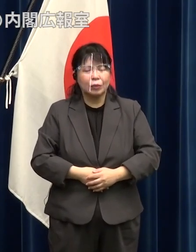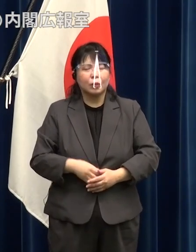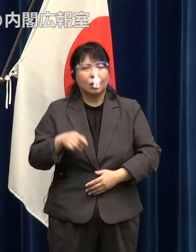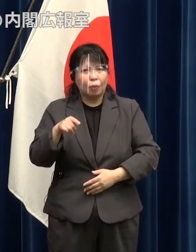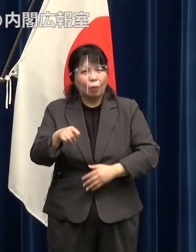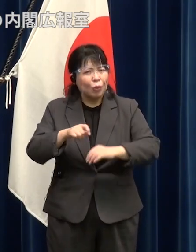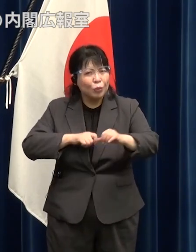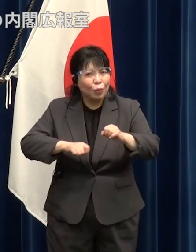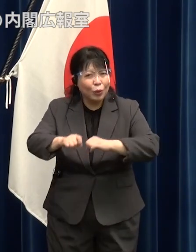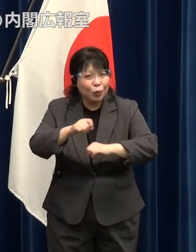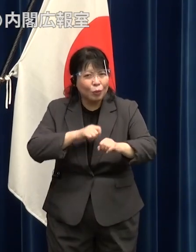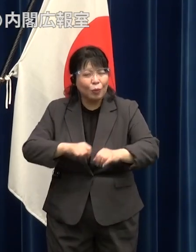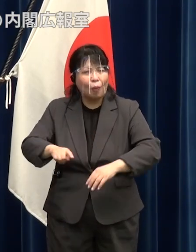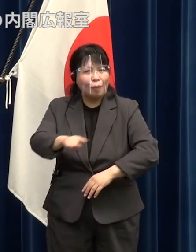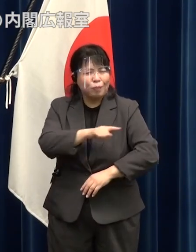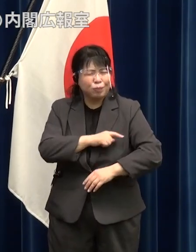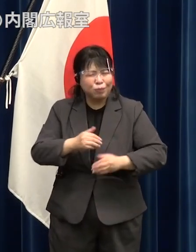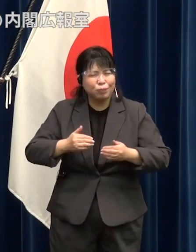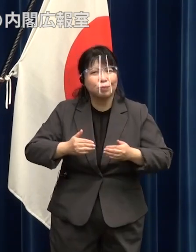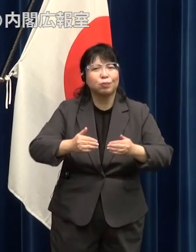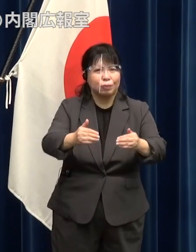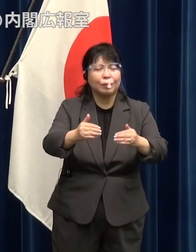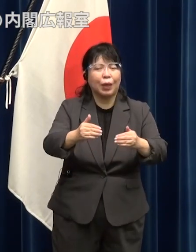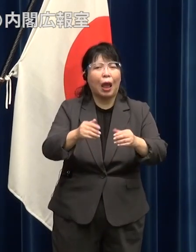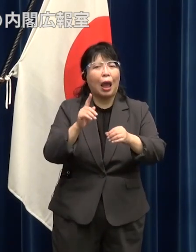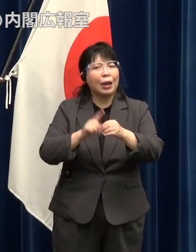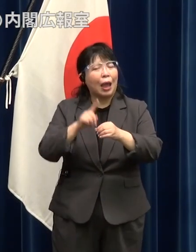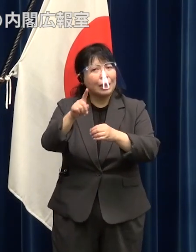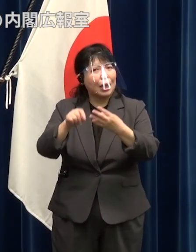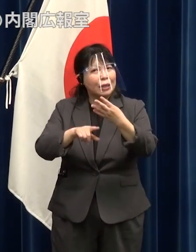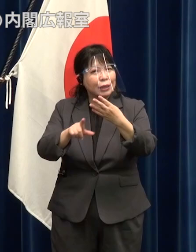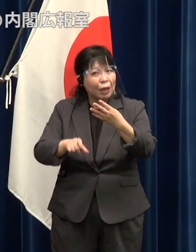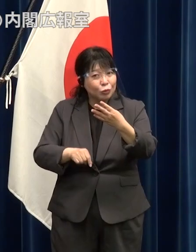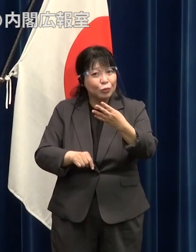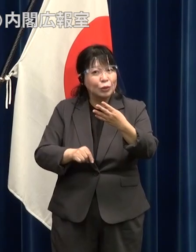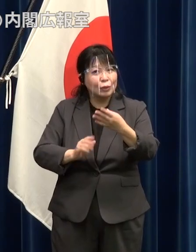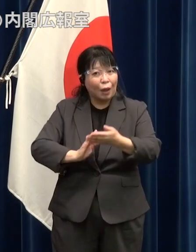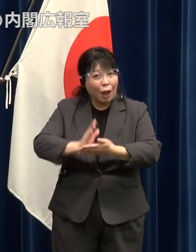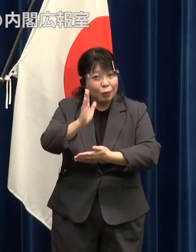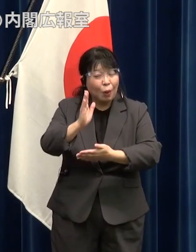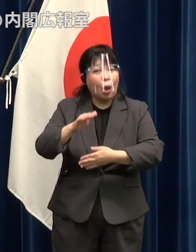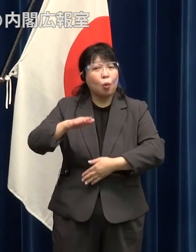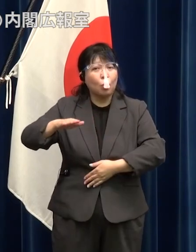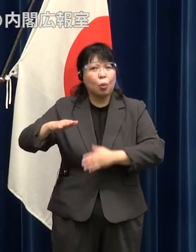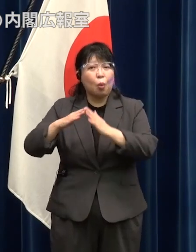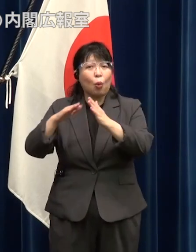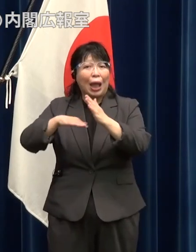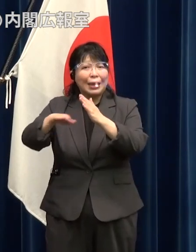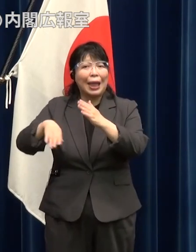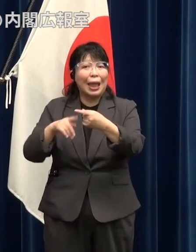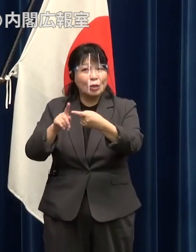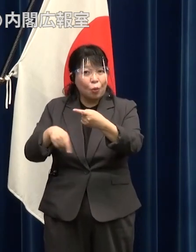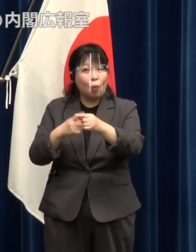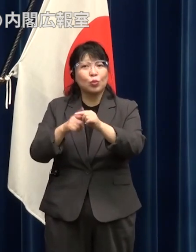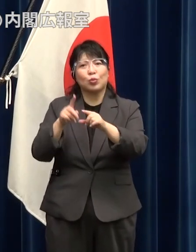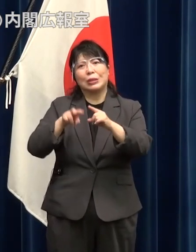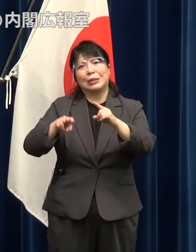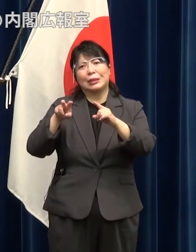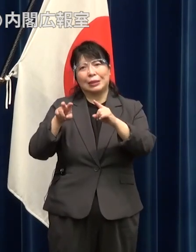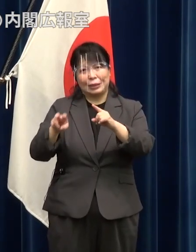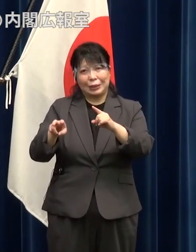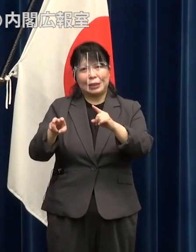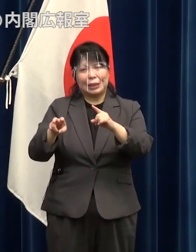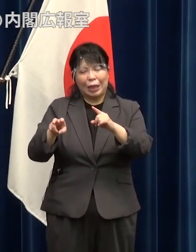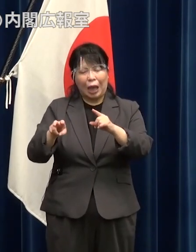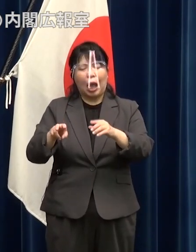つつ来年4月に発足する子ども家庭庁のもと政府の総力を挙げ子ども真